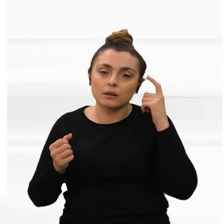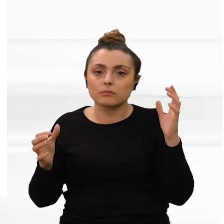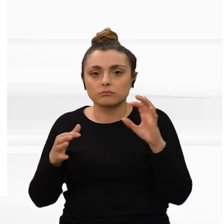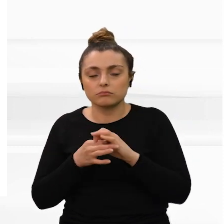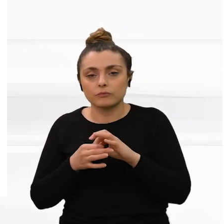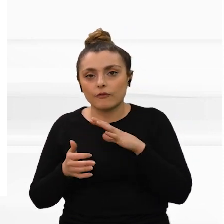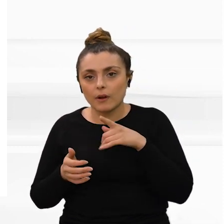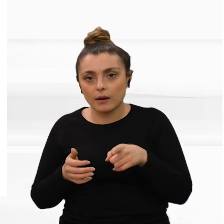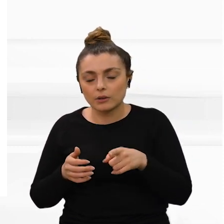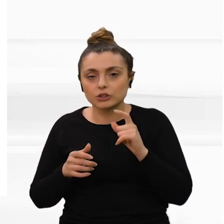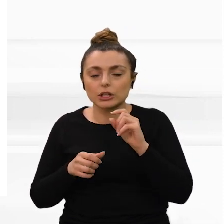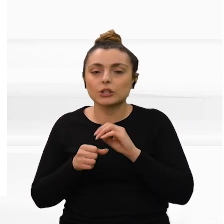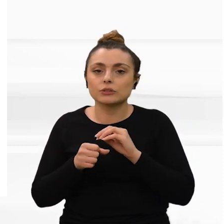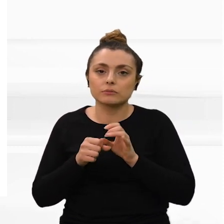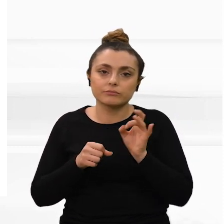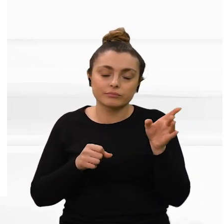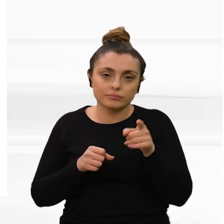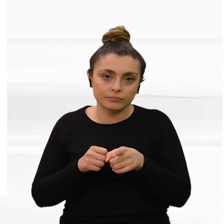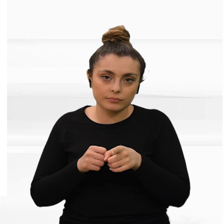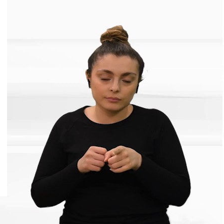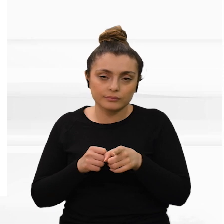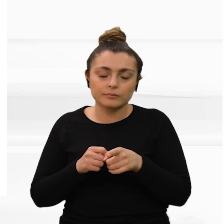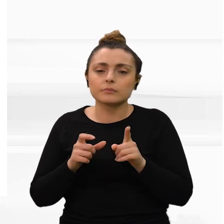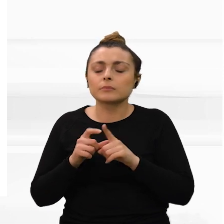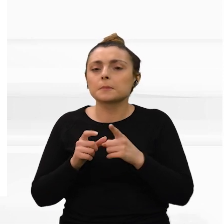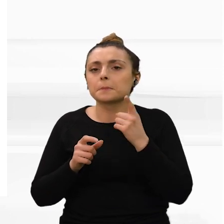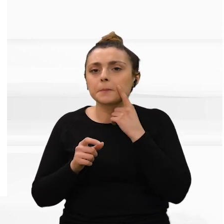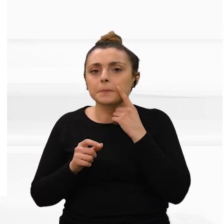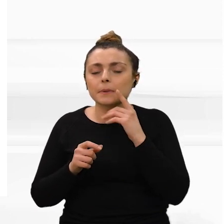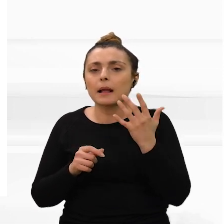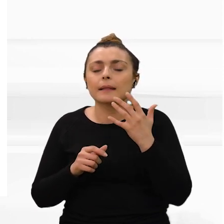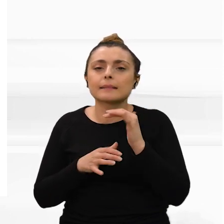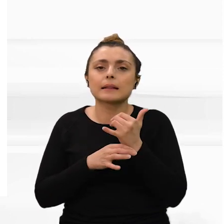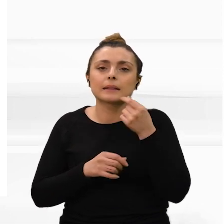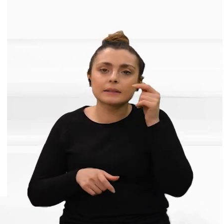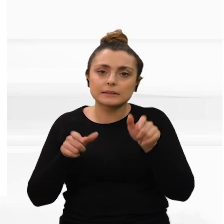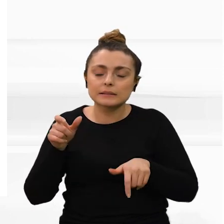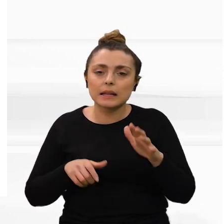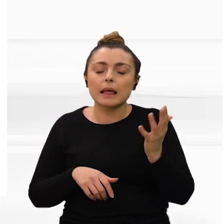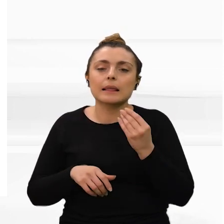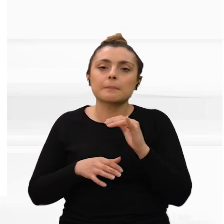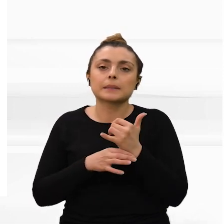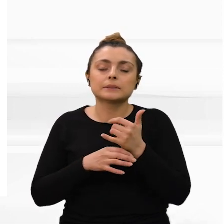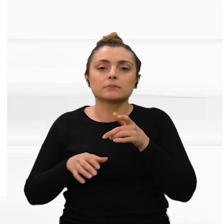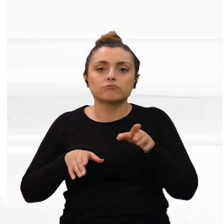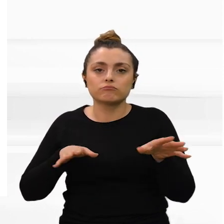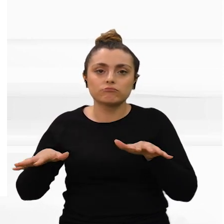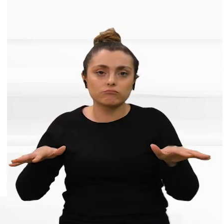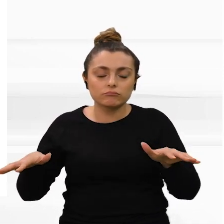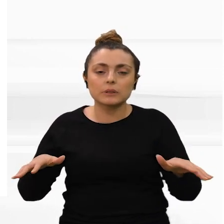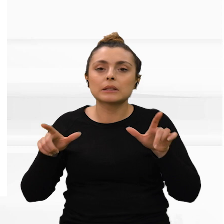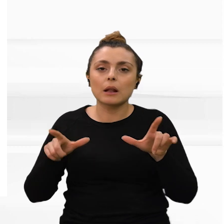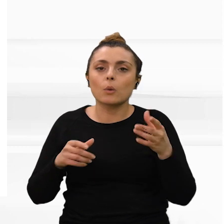örtüşmektedir ve seçeneğinde dedik Değil bakalım en yetenekli insanları bu mesleklere